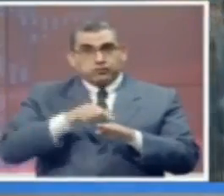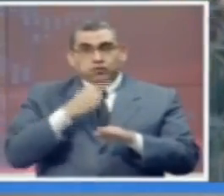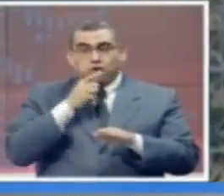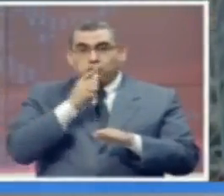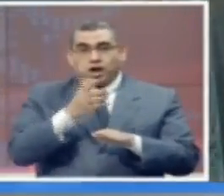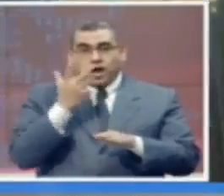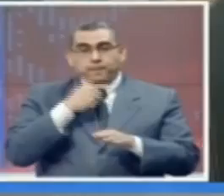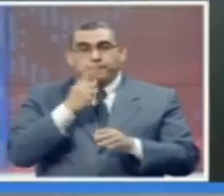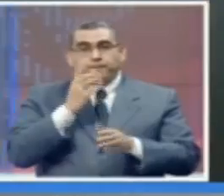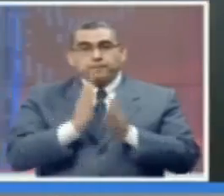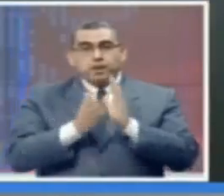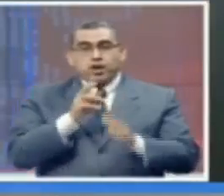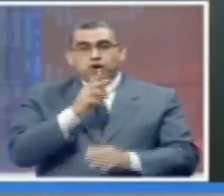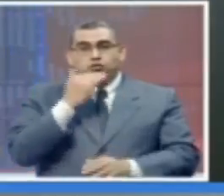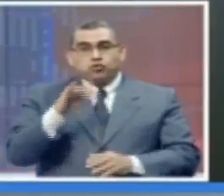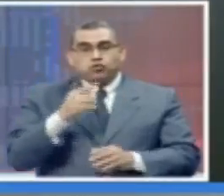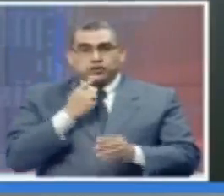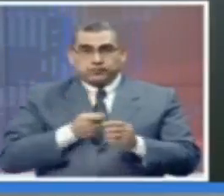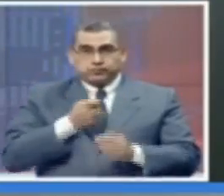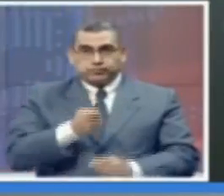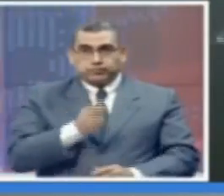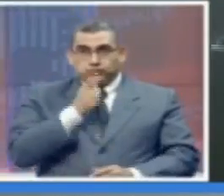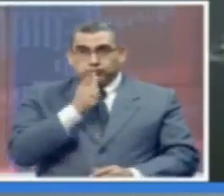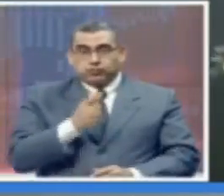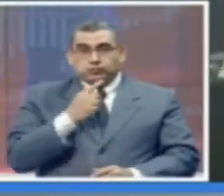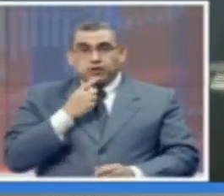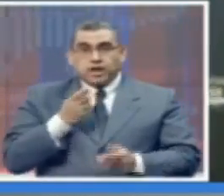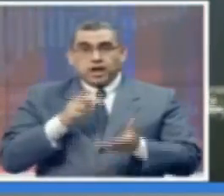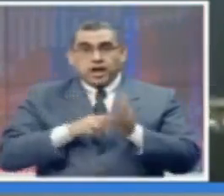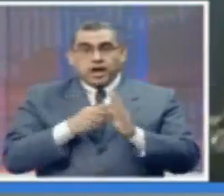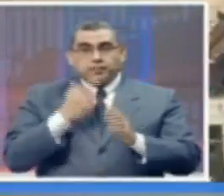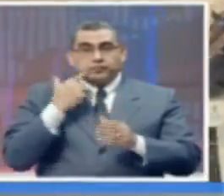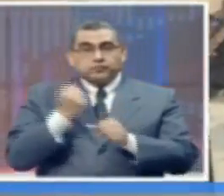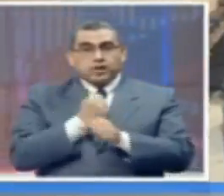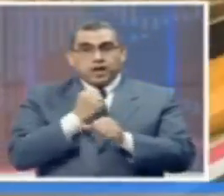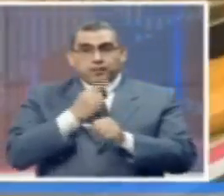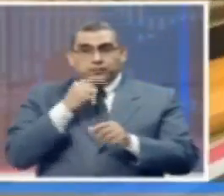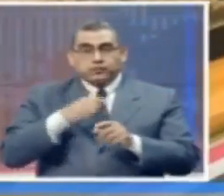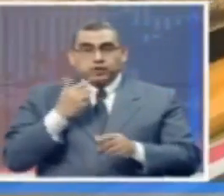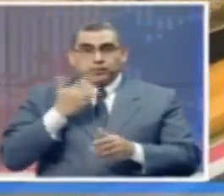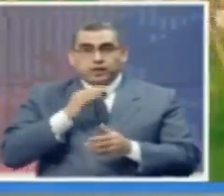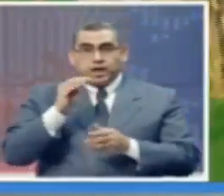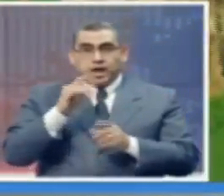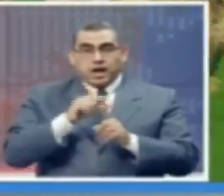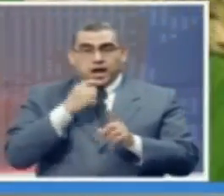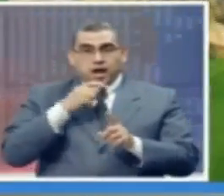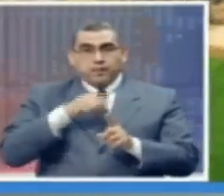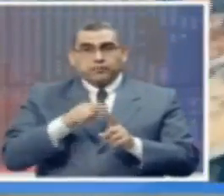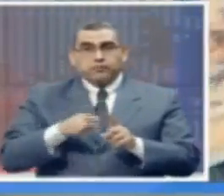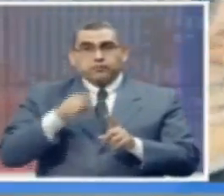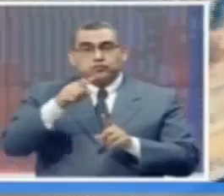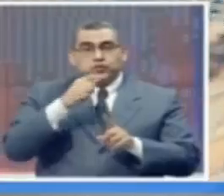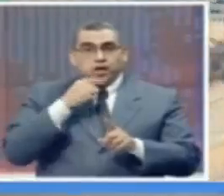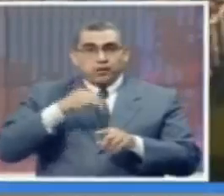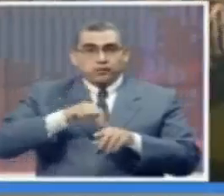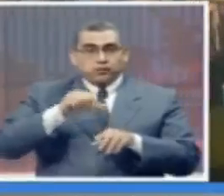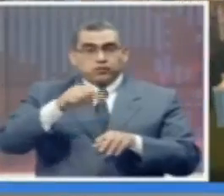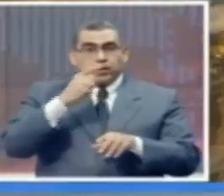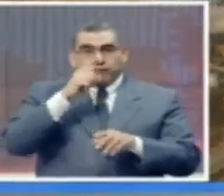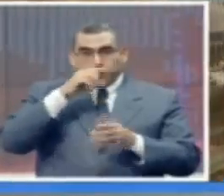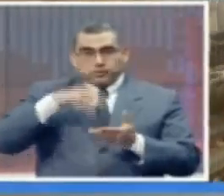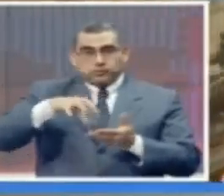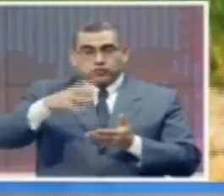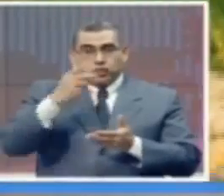تتجاوز 1.5 مليار جنيه، منها محاور طمة، جرجة، بني مزار، عدلي منصور، سملوط،